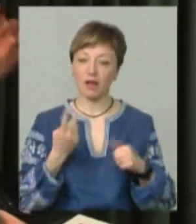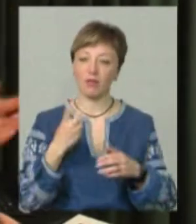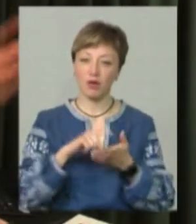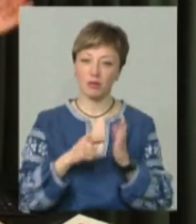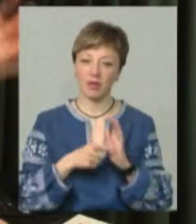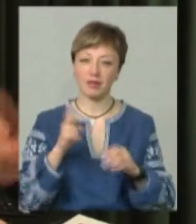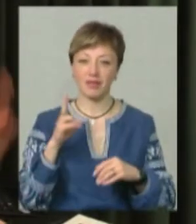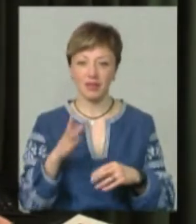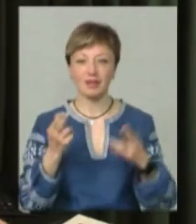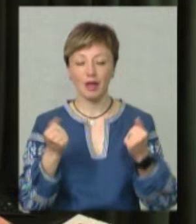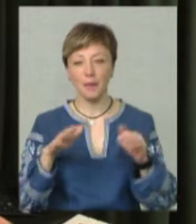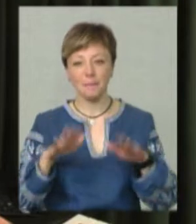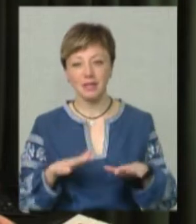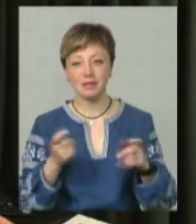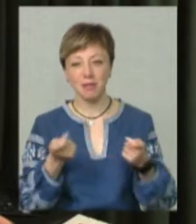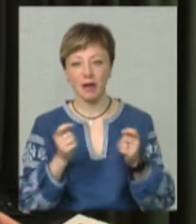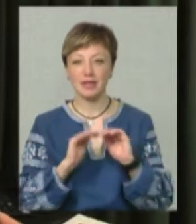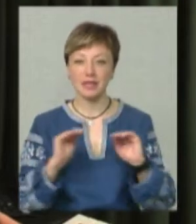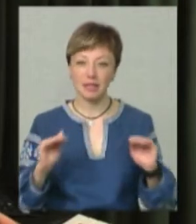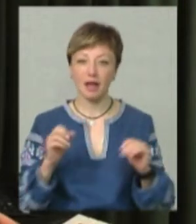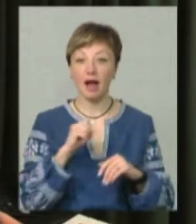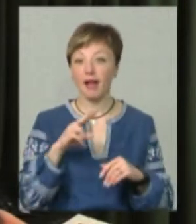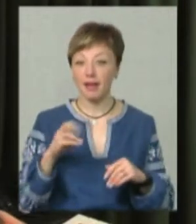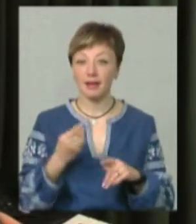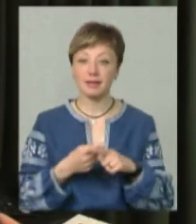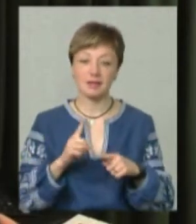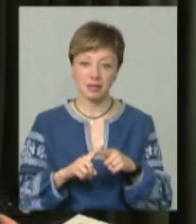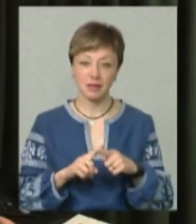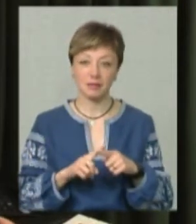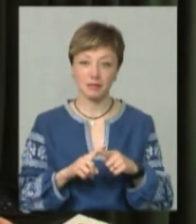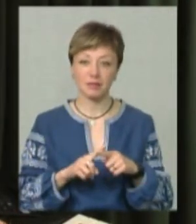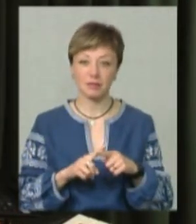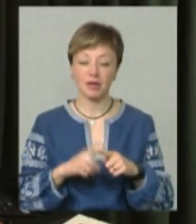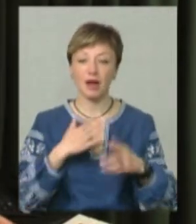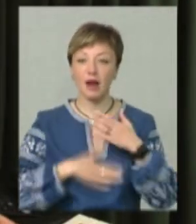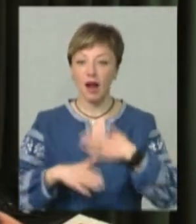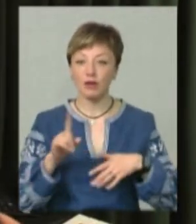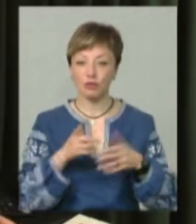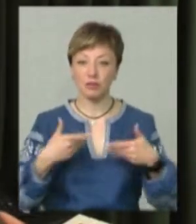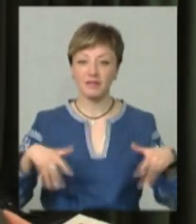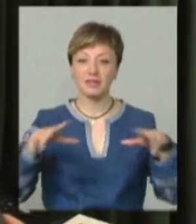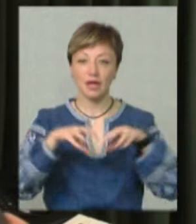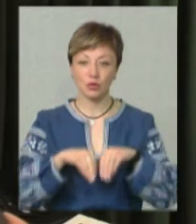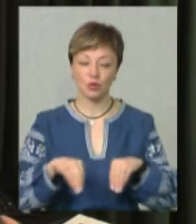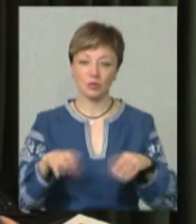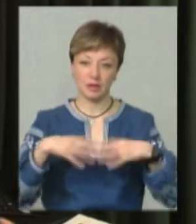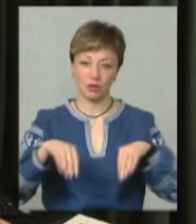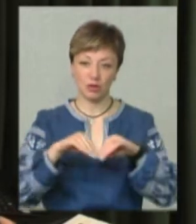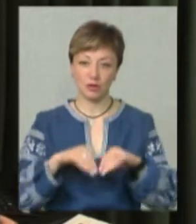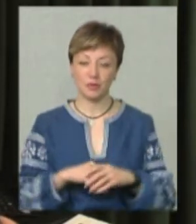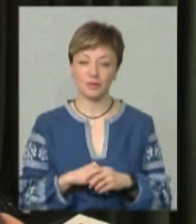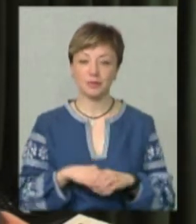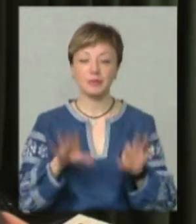двокімнатна квартира, так, місця небагато, діти там, але це радість, що ми всі разом, всією родиною.